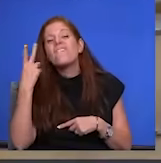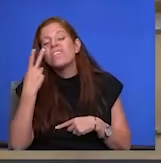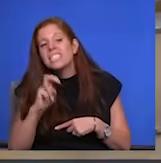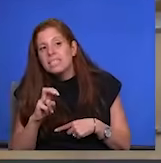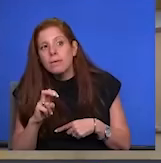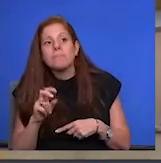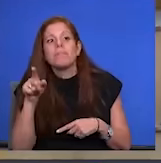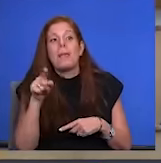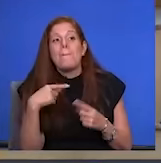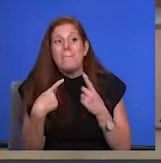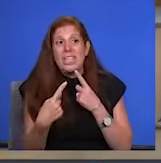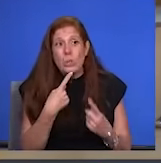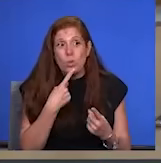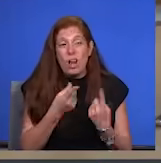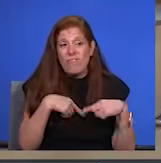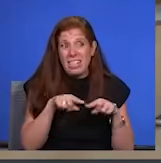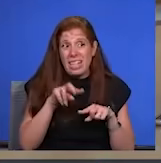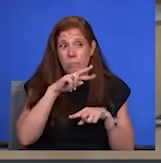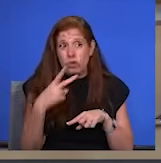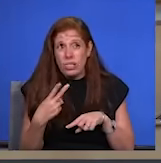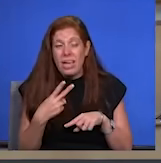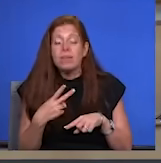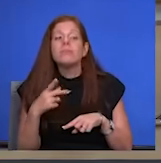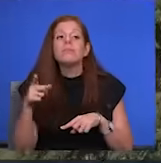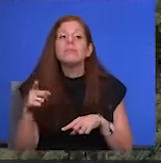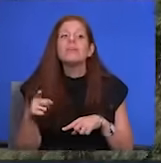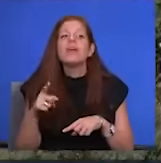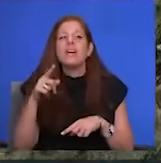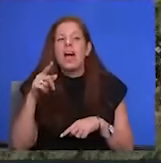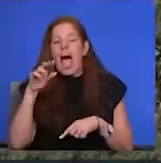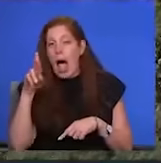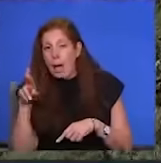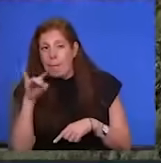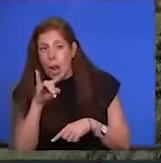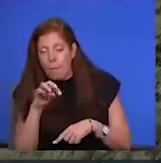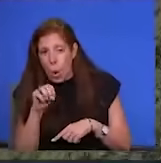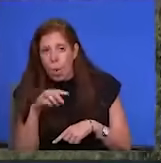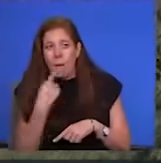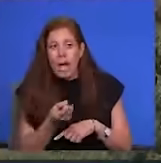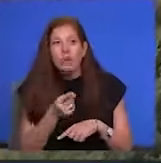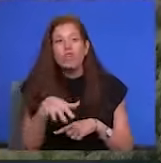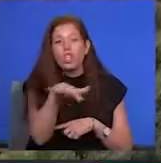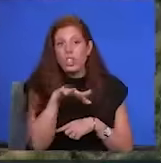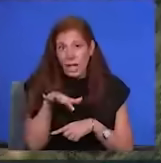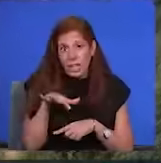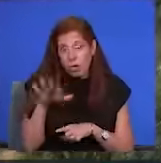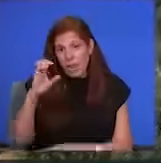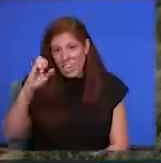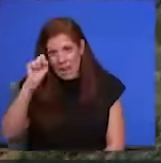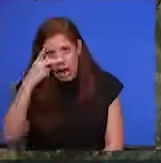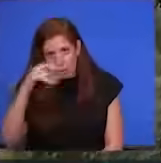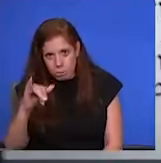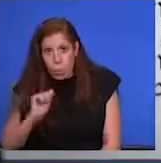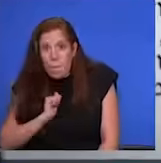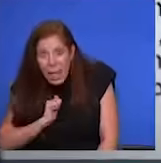של ועדת המשנה להתנגדויות של הוותמ"ל, דחף רחמי מלול שהשטח של כספי, שטח פרטי נזכיר, ייכלל